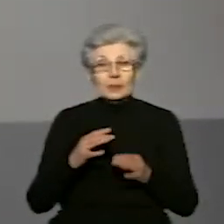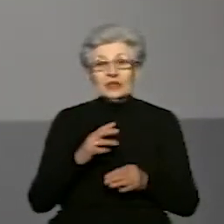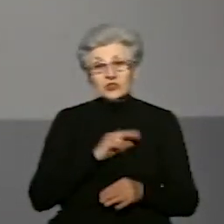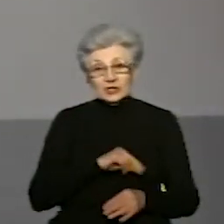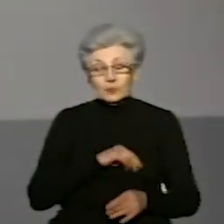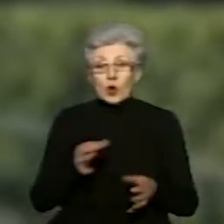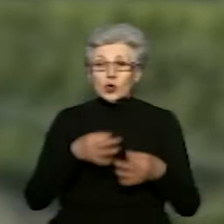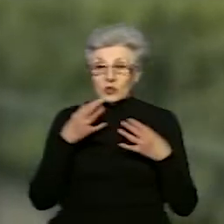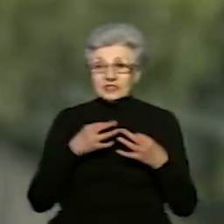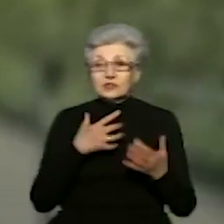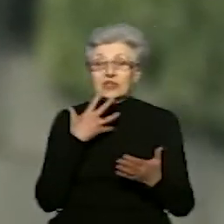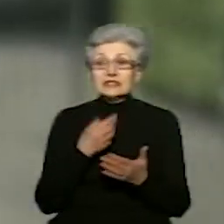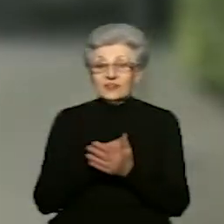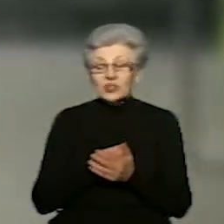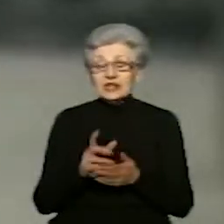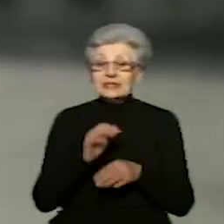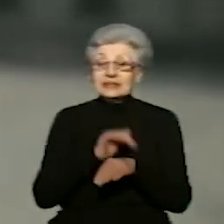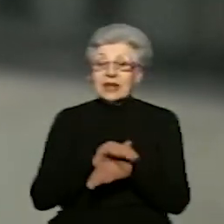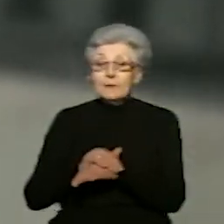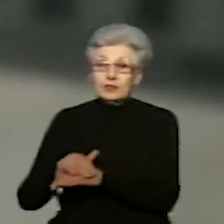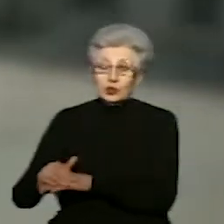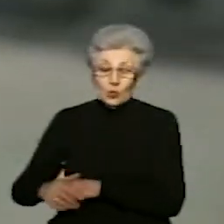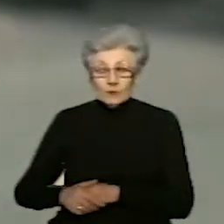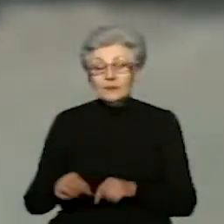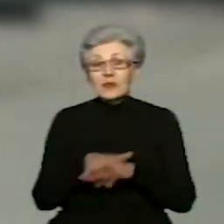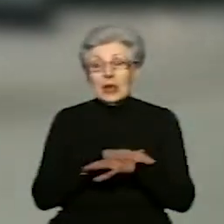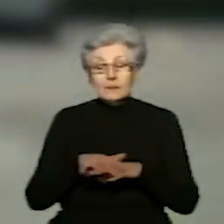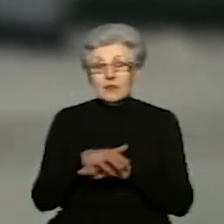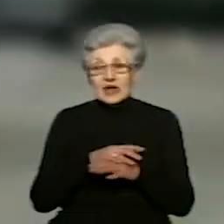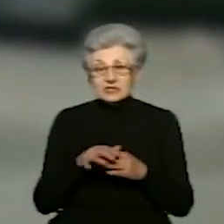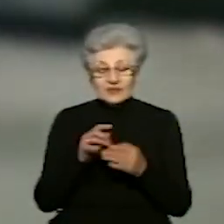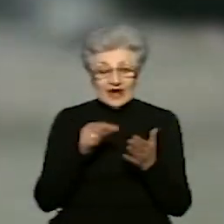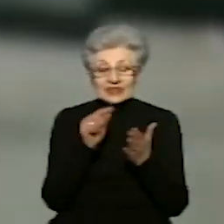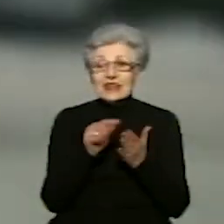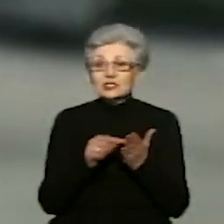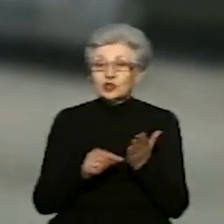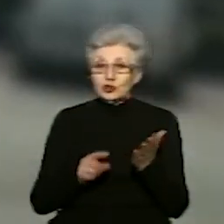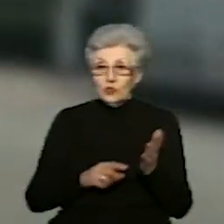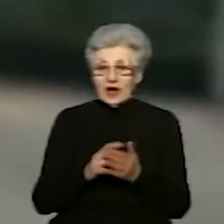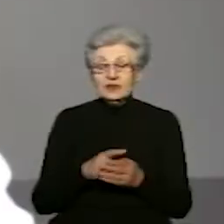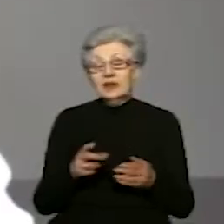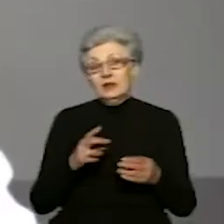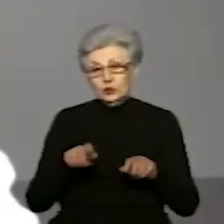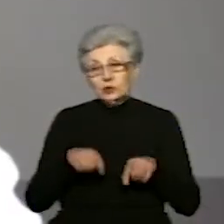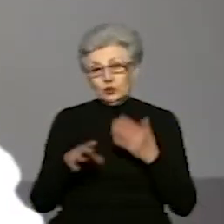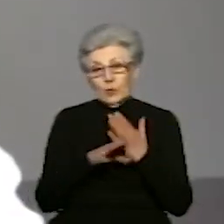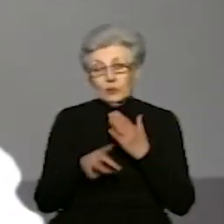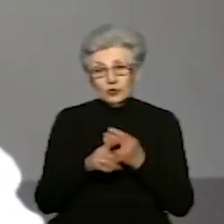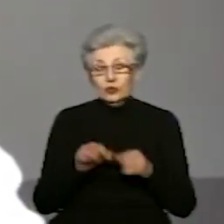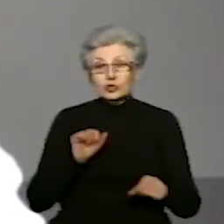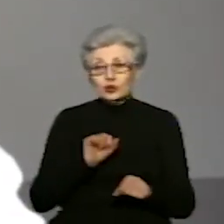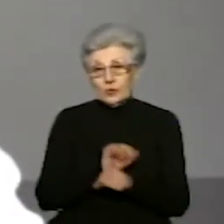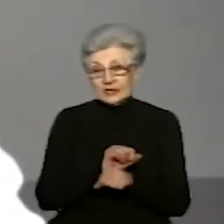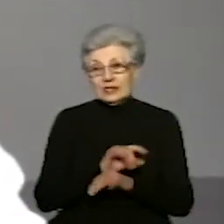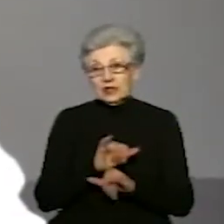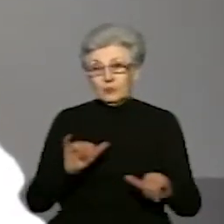розказує свої симптоми. На думку лікарки, масове тестування у Венето дозволило стримати швидке поширення інфекції. Тих, хто був